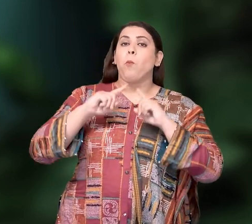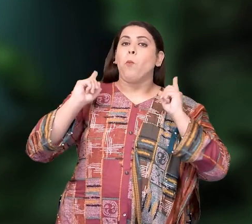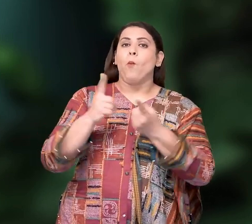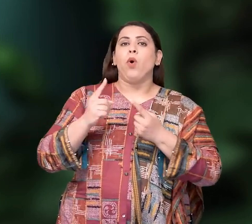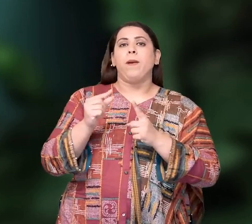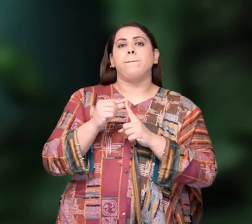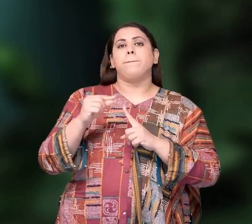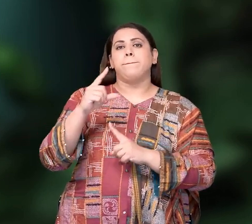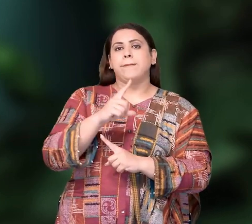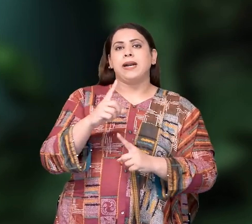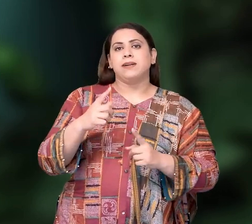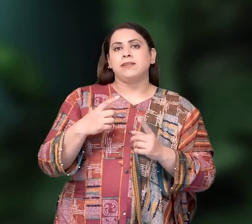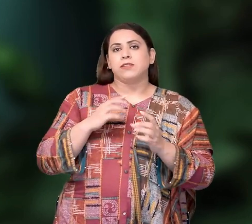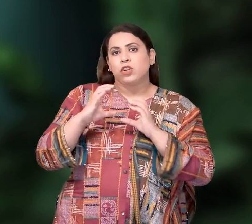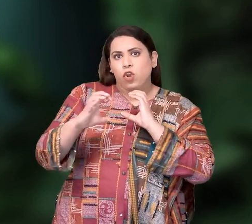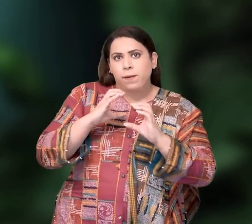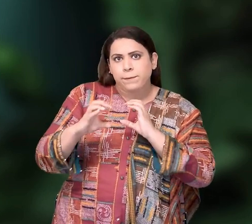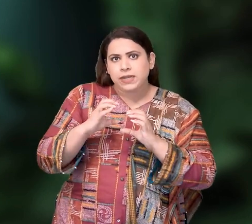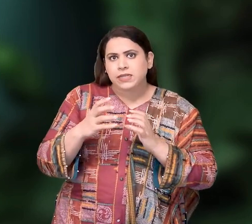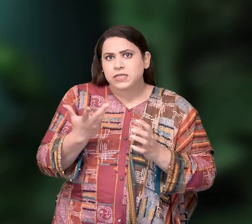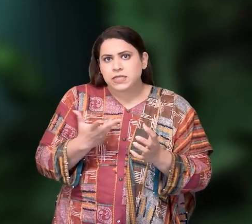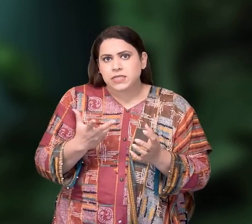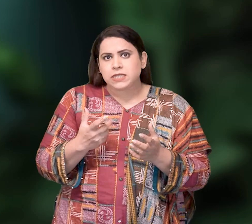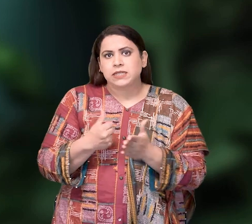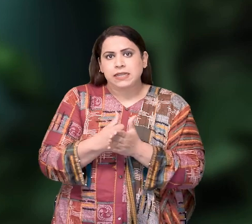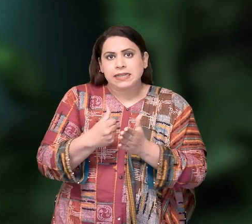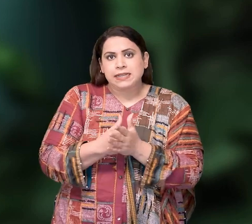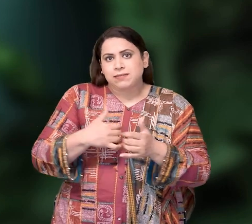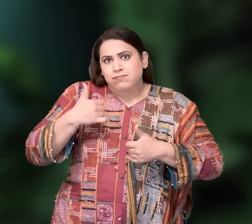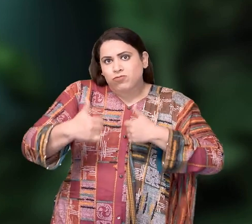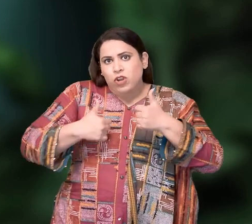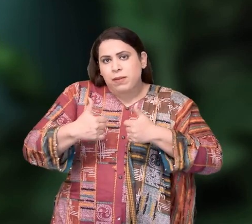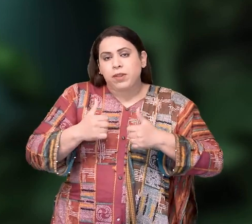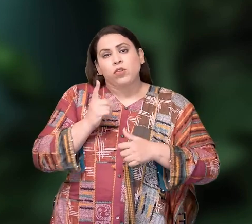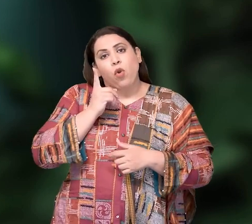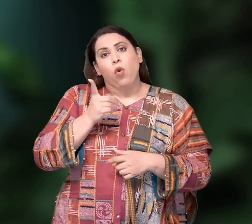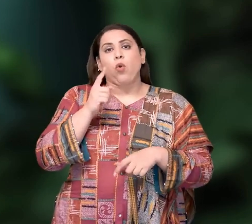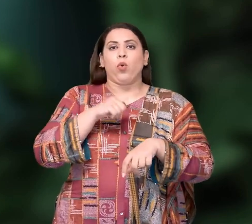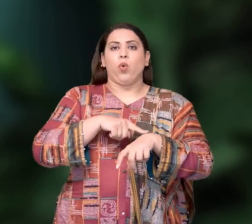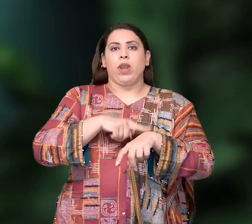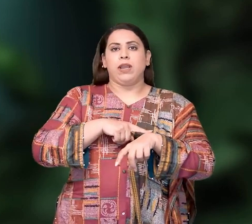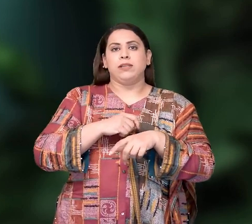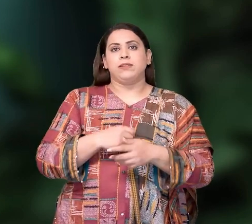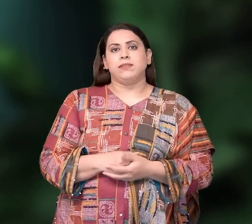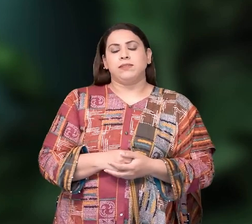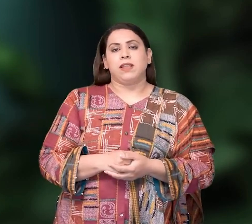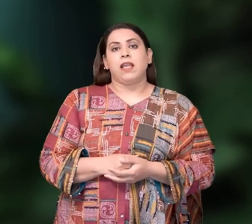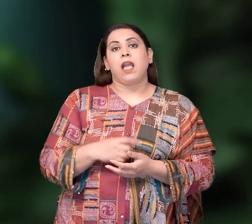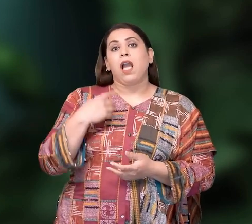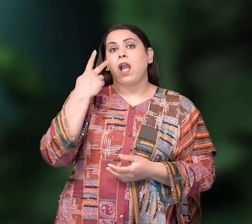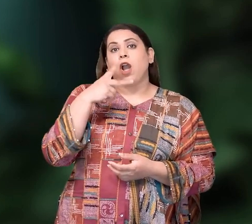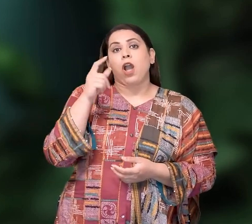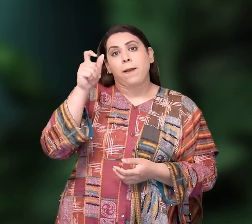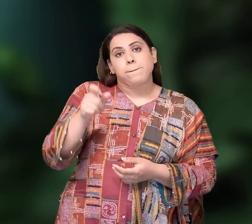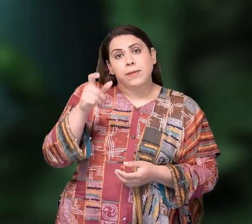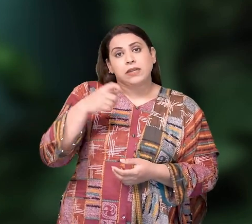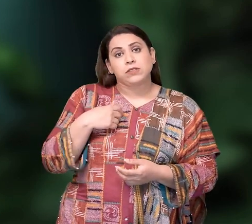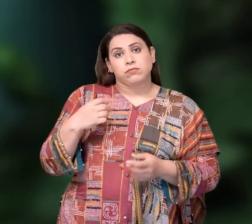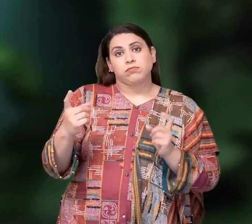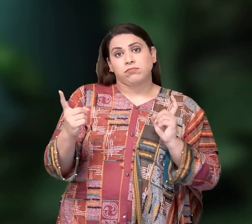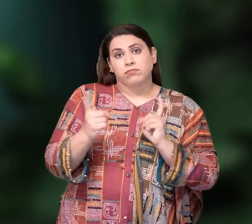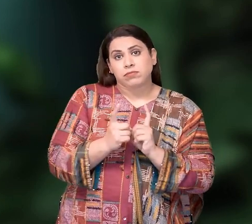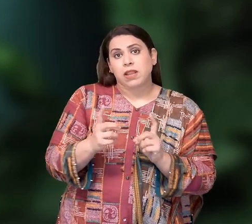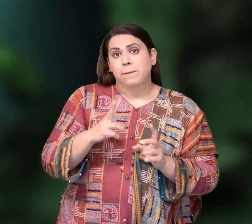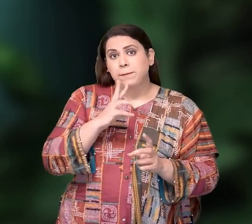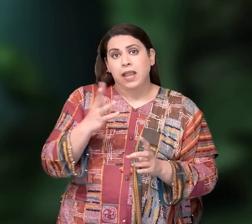Pakistan bilingual declamation competition, which I won. So उस वक्त the person who went with me, जो कि I